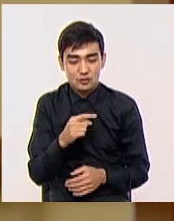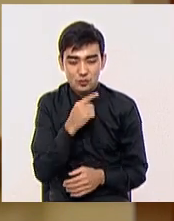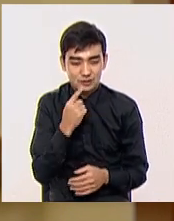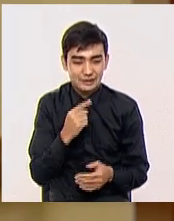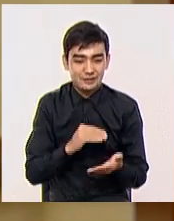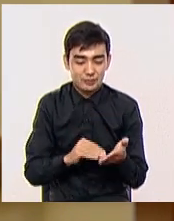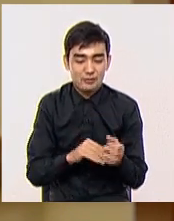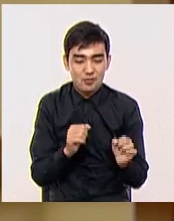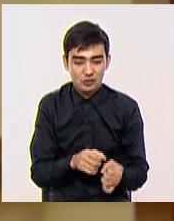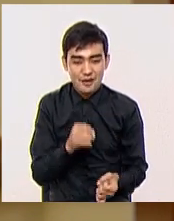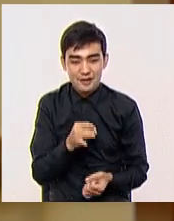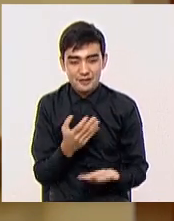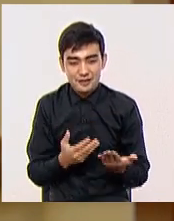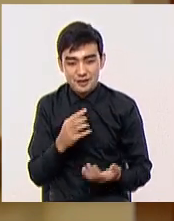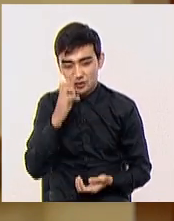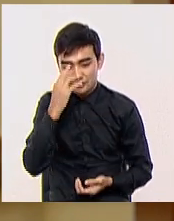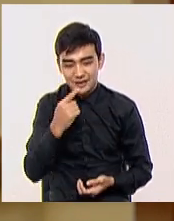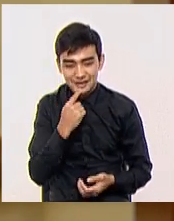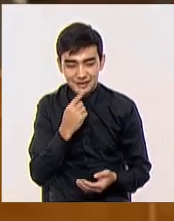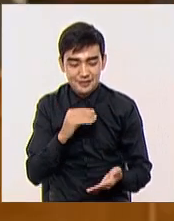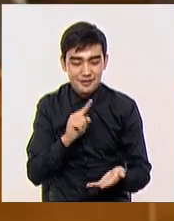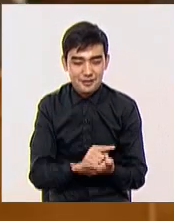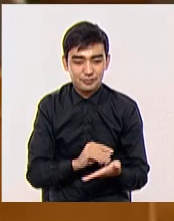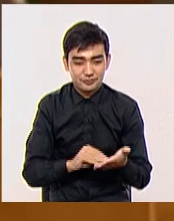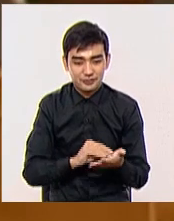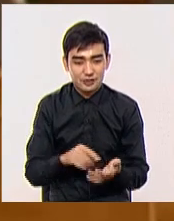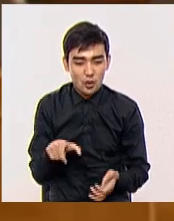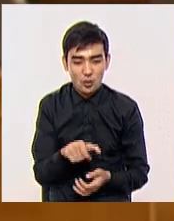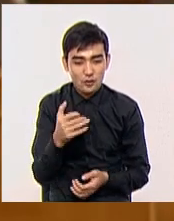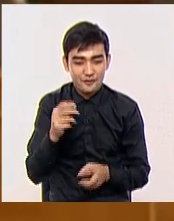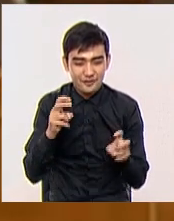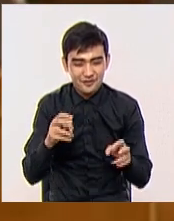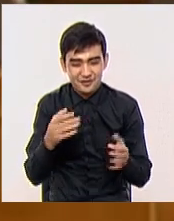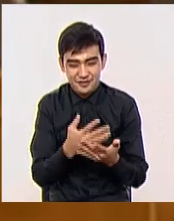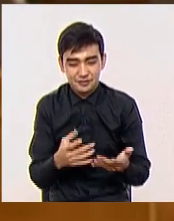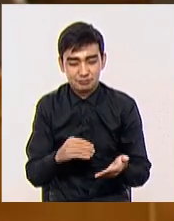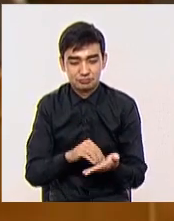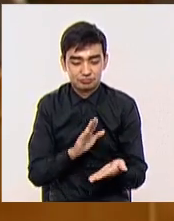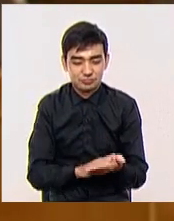жол белгілеріндегі жазбаны мемлекеттік тілде жазуға бағытталған түзетулер енгізілді.